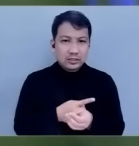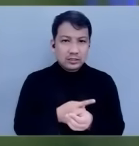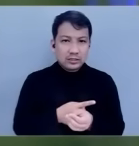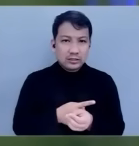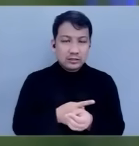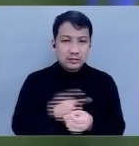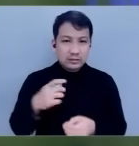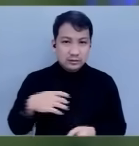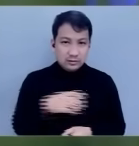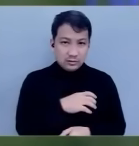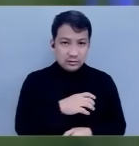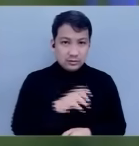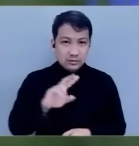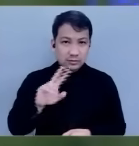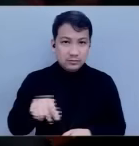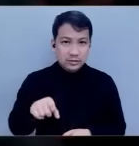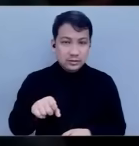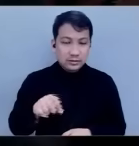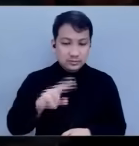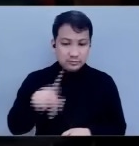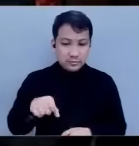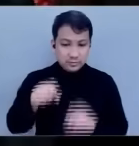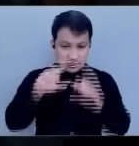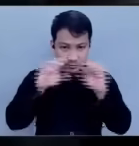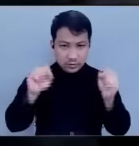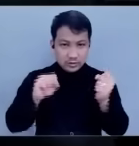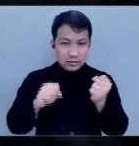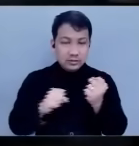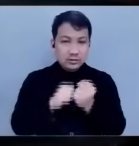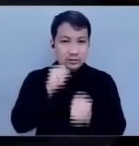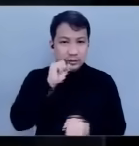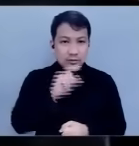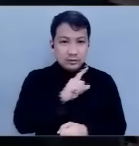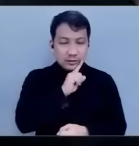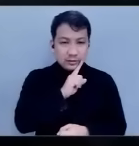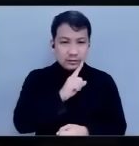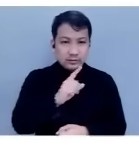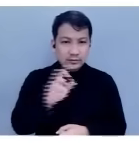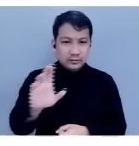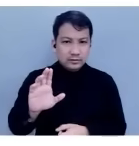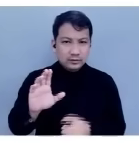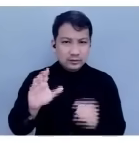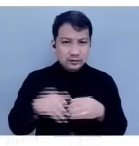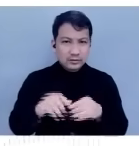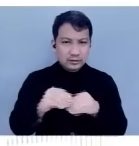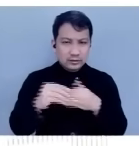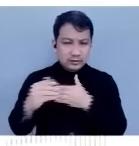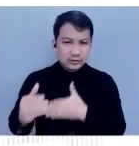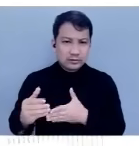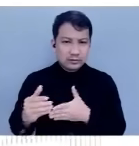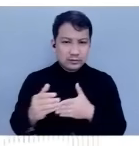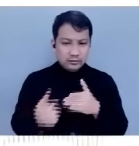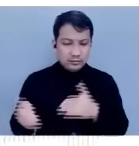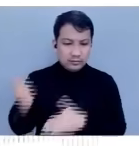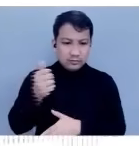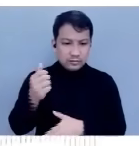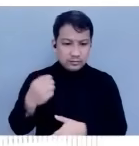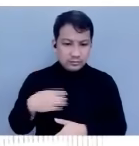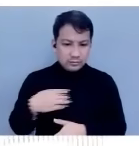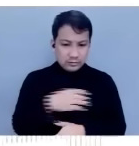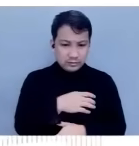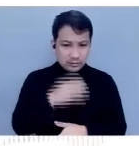Kamara kay Vice President Sara Duterte. Nakausap na raw mismo ni Tulfo ang party leaders hanggang kay House Speaker Martin